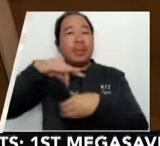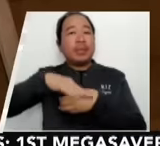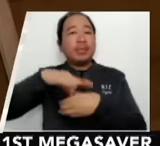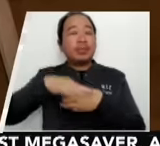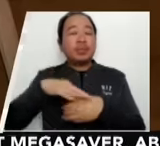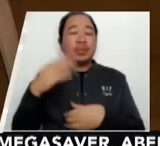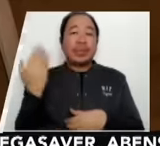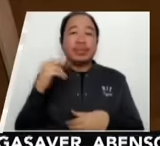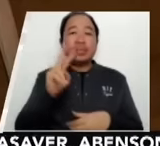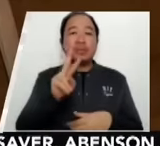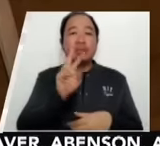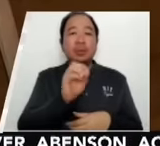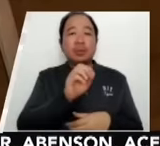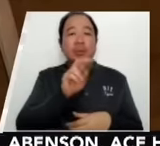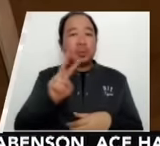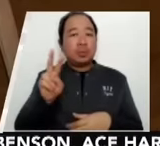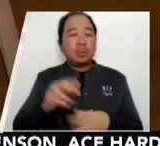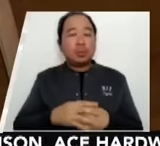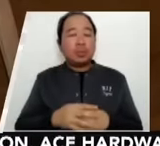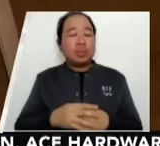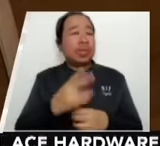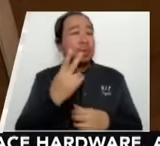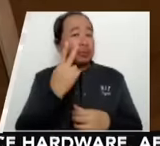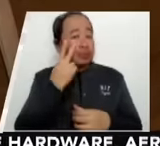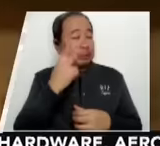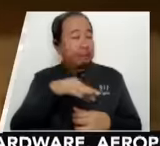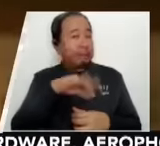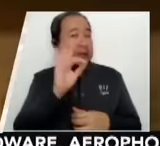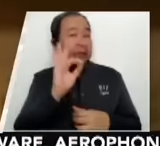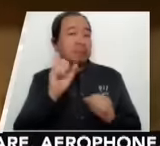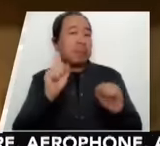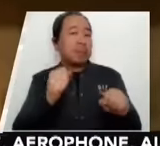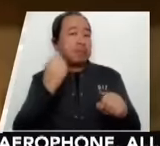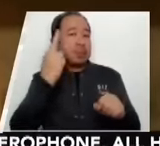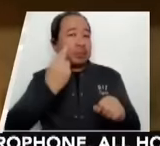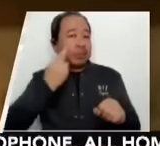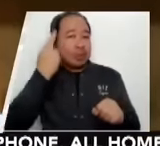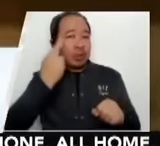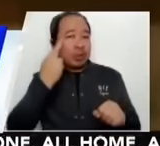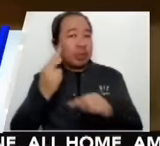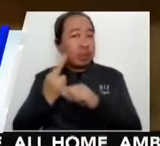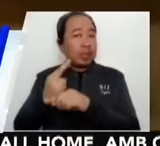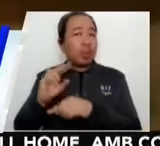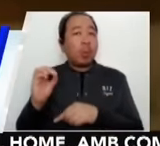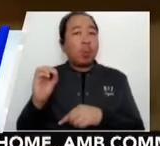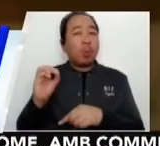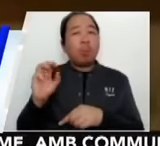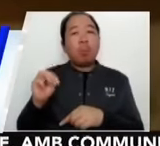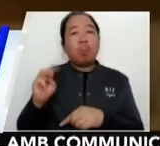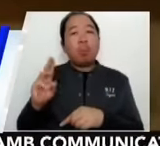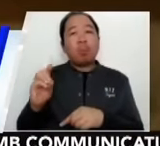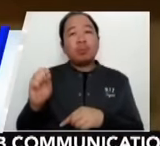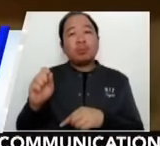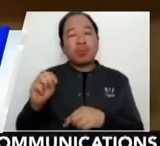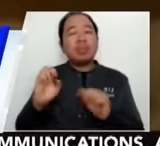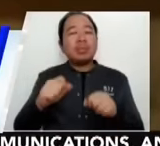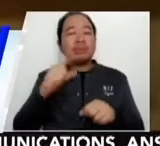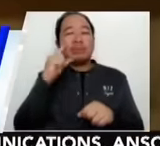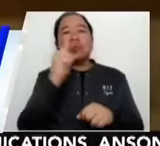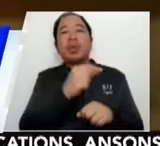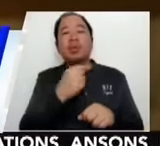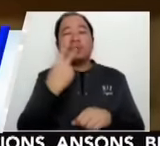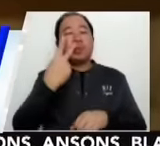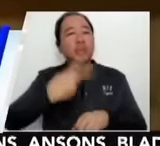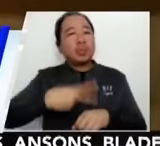Nakakita umano ng probable cause ang Ombudsman para sampahan ng 2 counts ng paglabag sa Anti-Graft